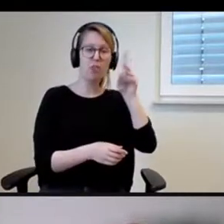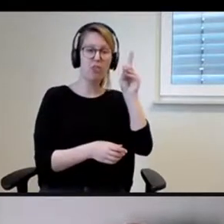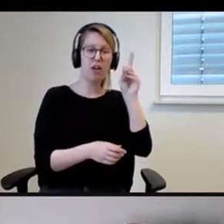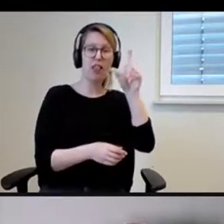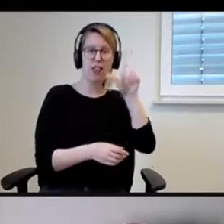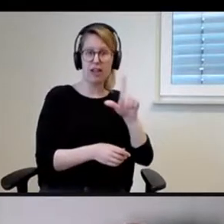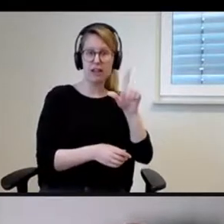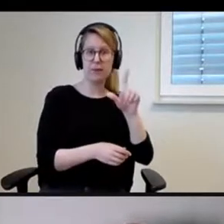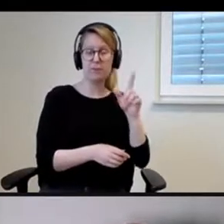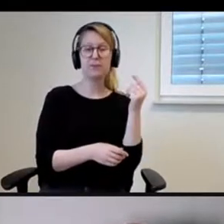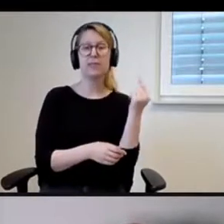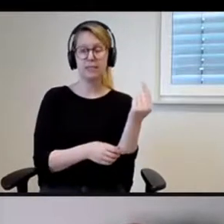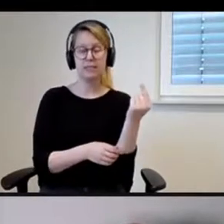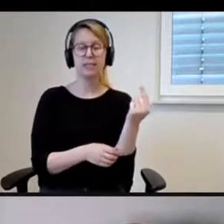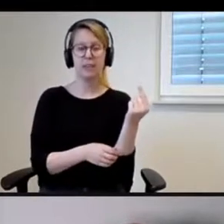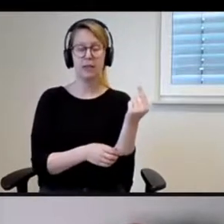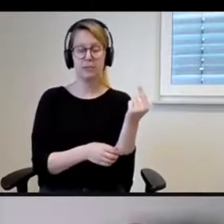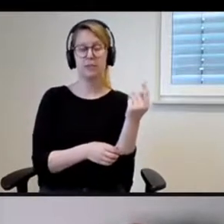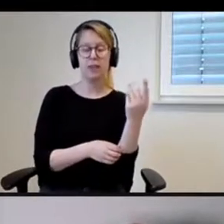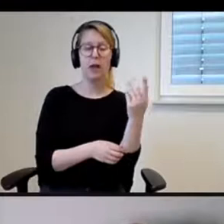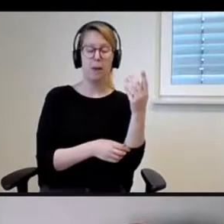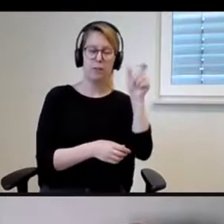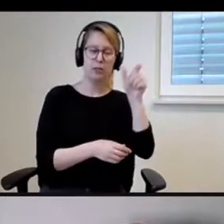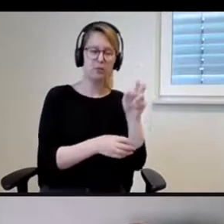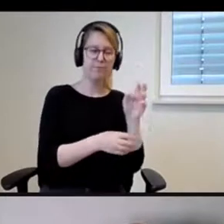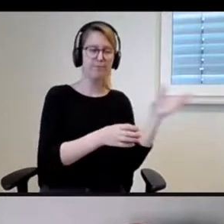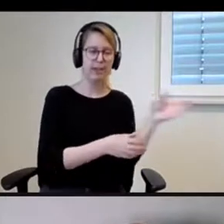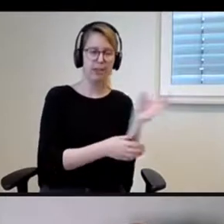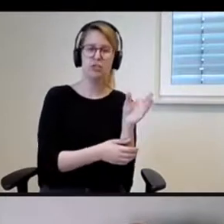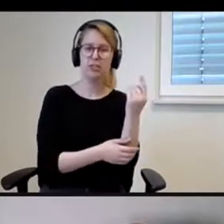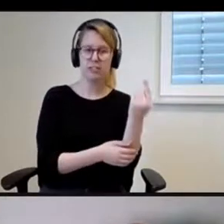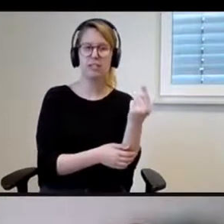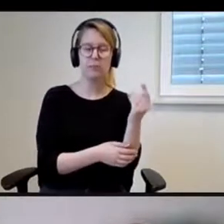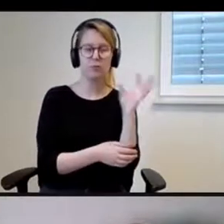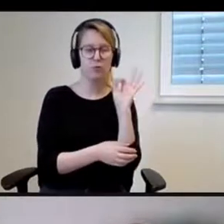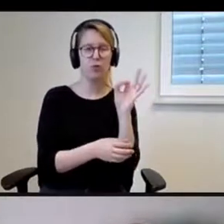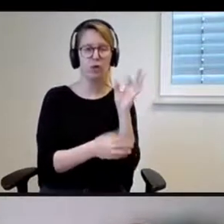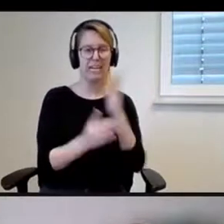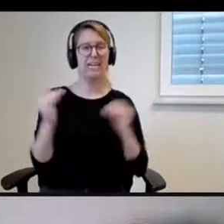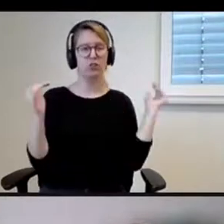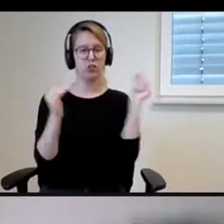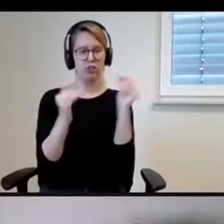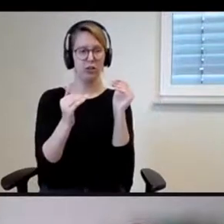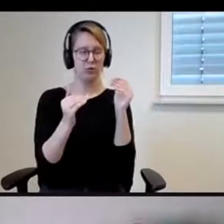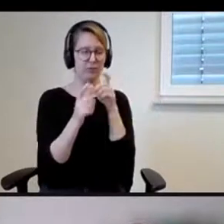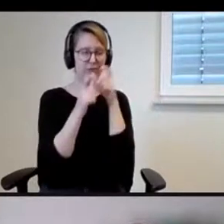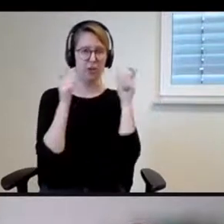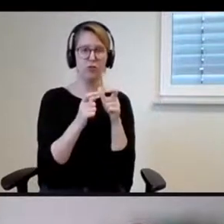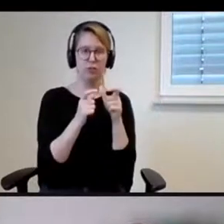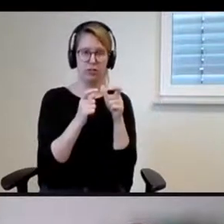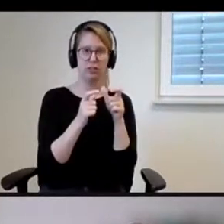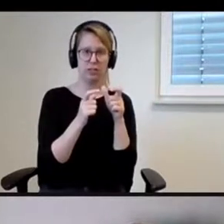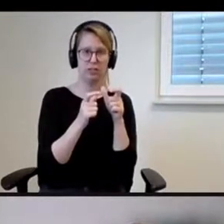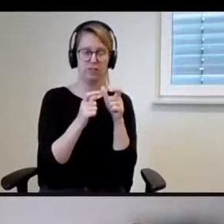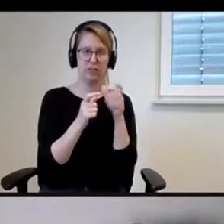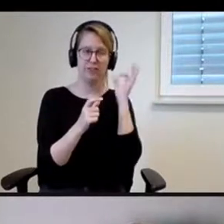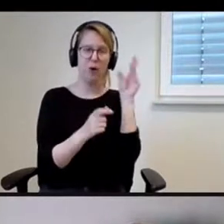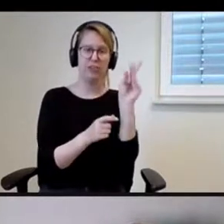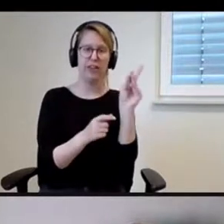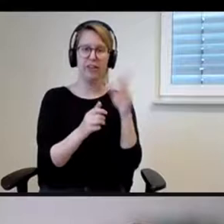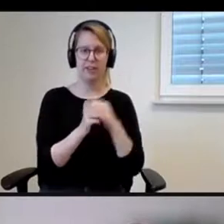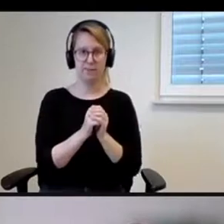commissaire maltaise. Et elle a déjà produit plusieurs stratégies d'égalité, la